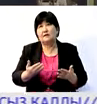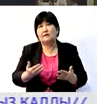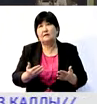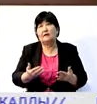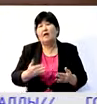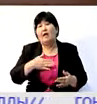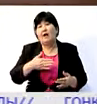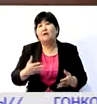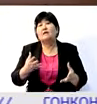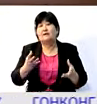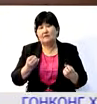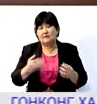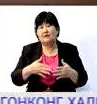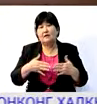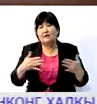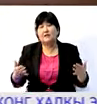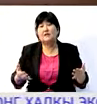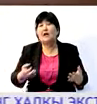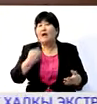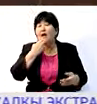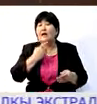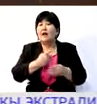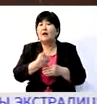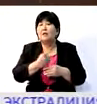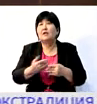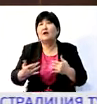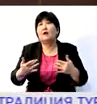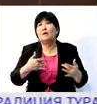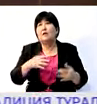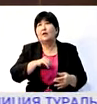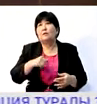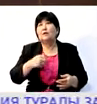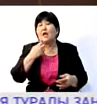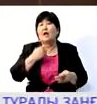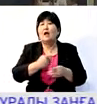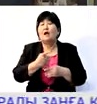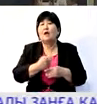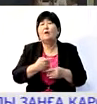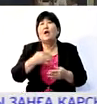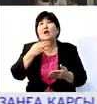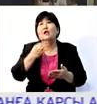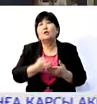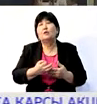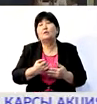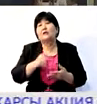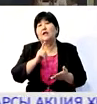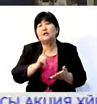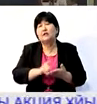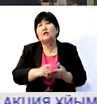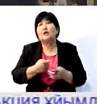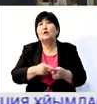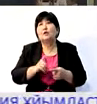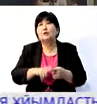кинотеатрдың алғысым әрине шексіз. Комедия жанрында жұмыс істегендіктен біз өзіміз комедияға ғана жауап беруге тиістіміз, және де